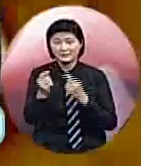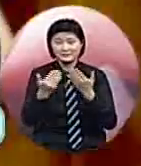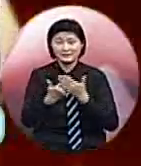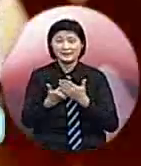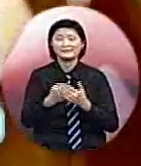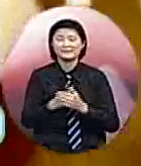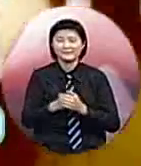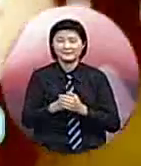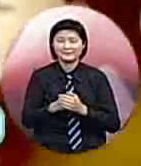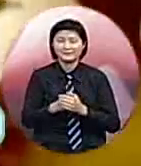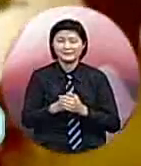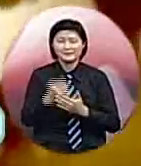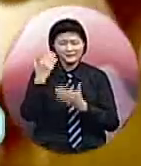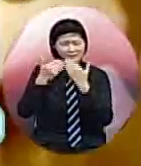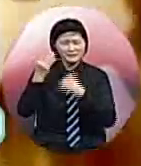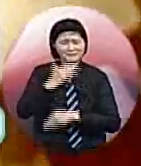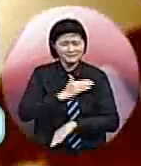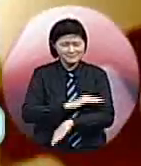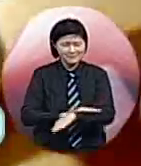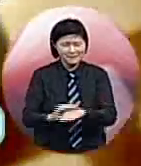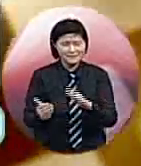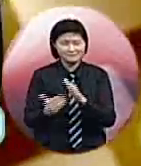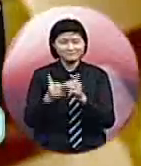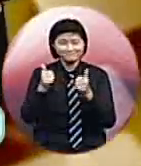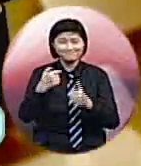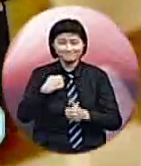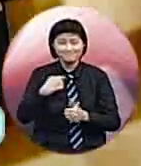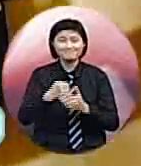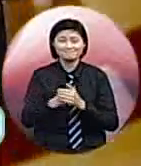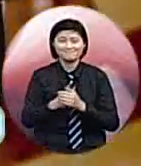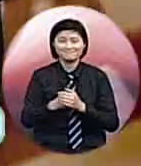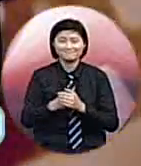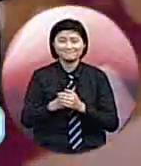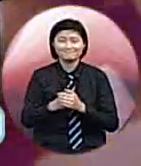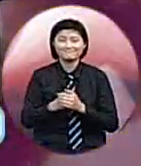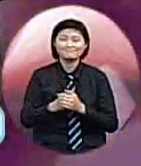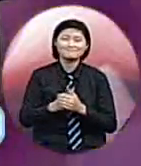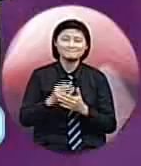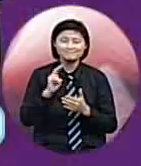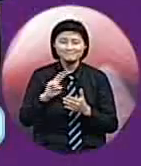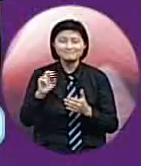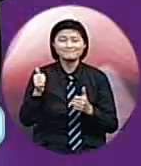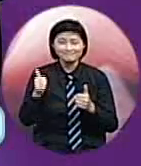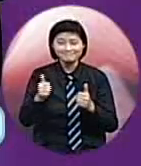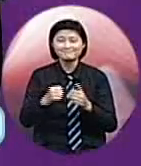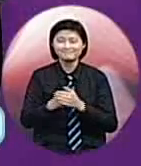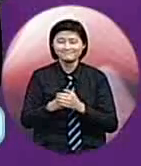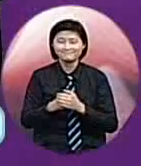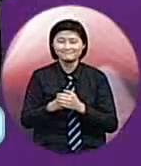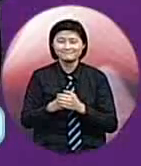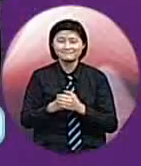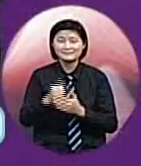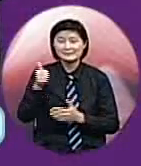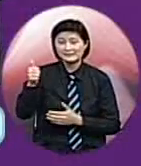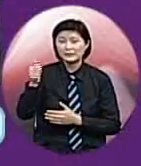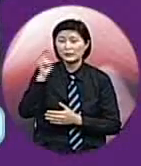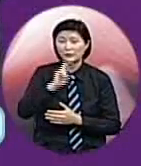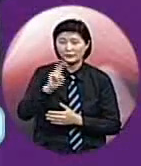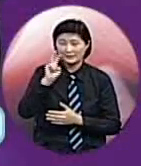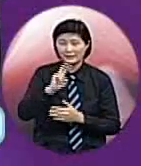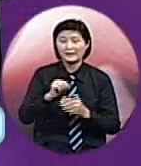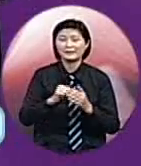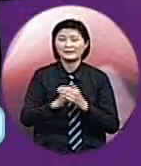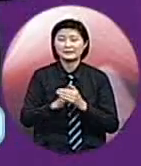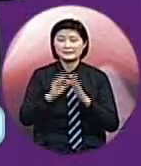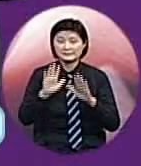그랬잖아요 왕년에 왕년에 나 잘 나갔다고 나 왕년에 참 잘 나갔었어. 아 네 이부영 씨의 왕년에